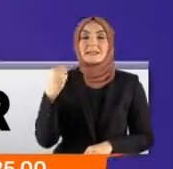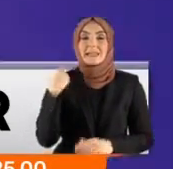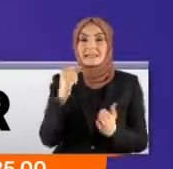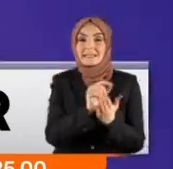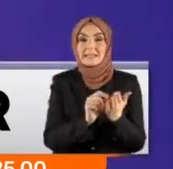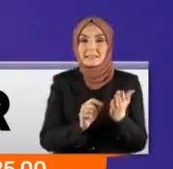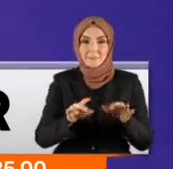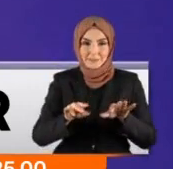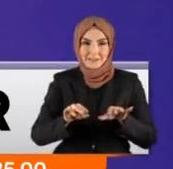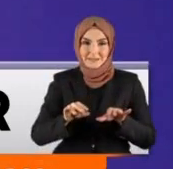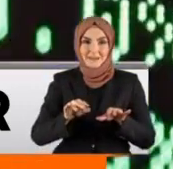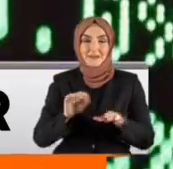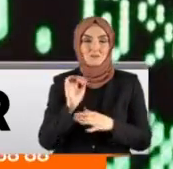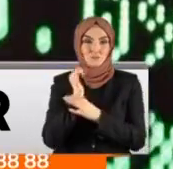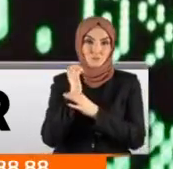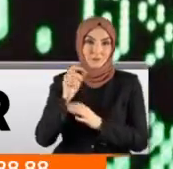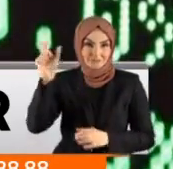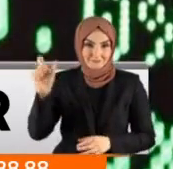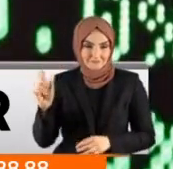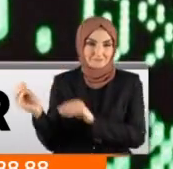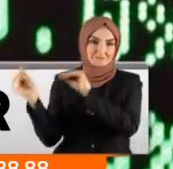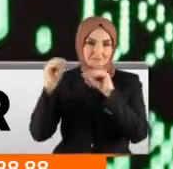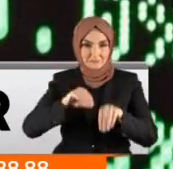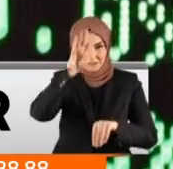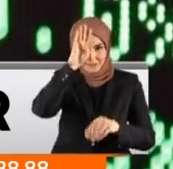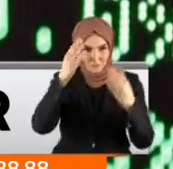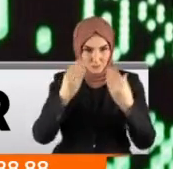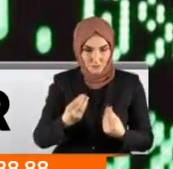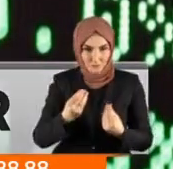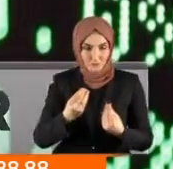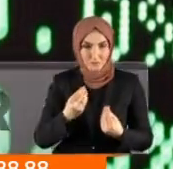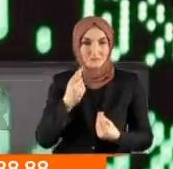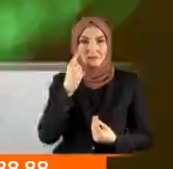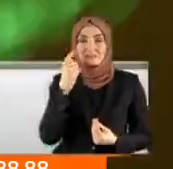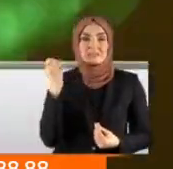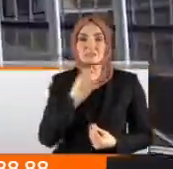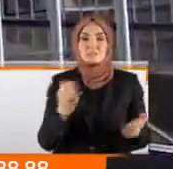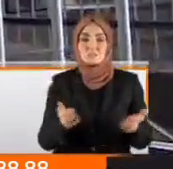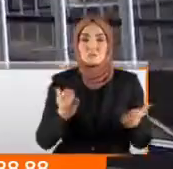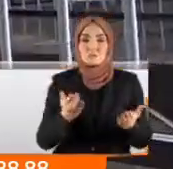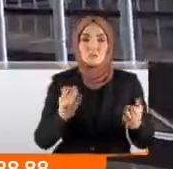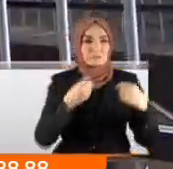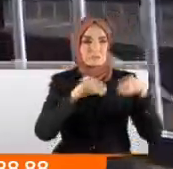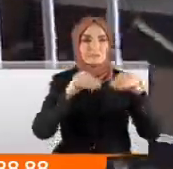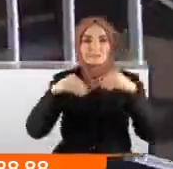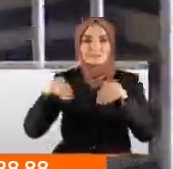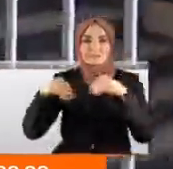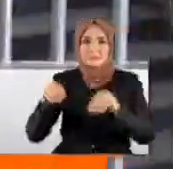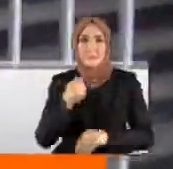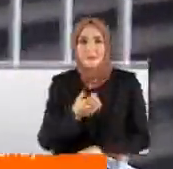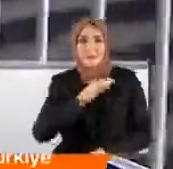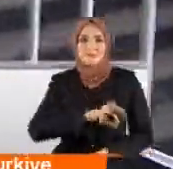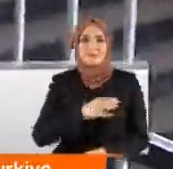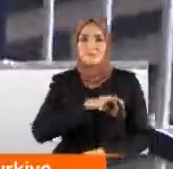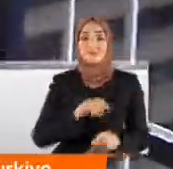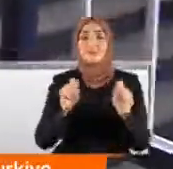yazılımla bir program üzerinden on binlerce kişiye satış yapıp büyük vurgun yapmaya başlamışlardı. Çete üyeleri yüksek paralar